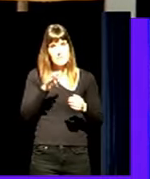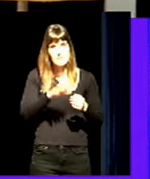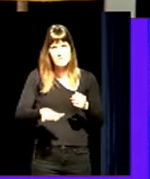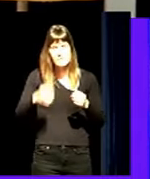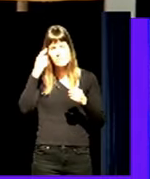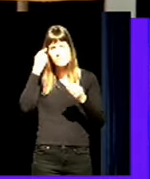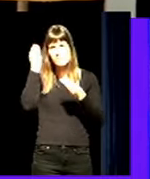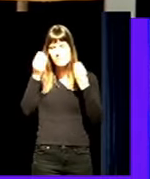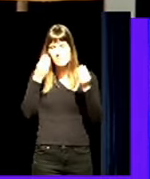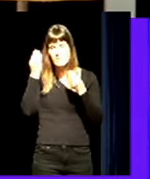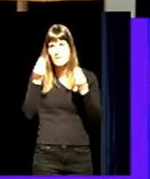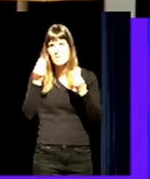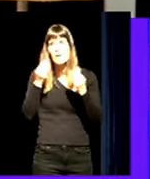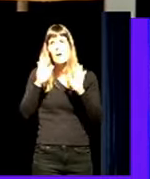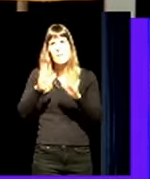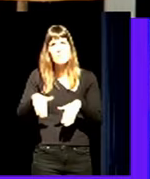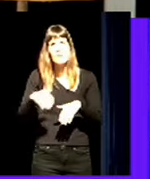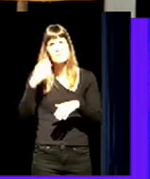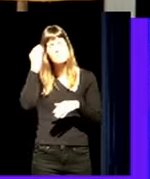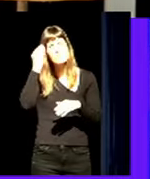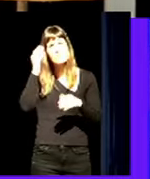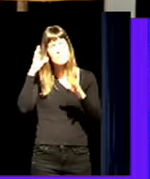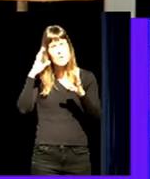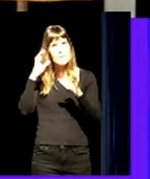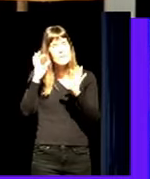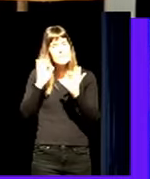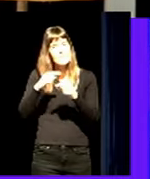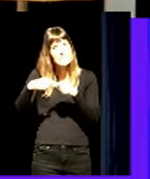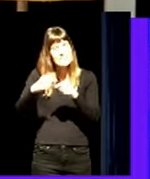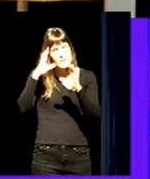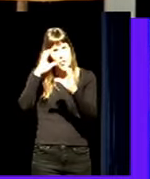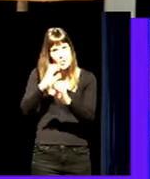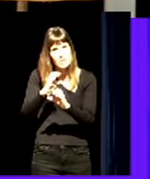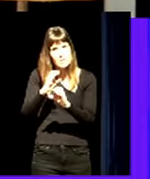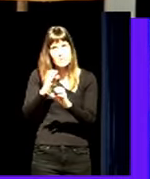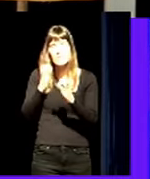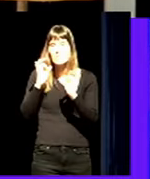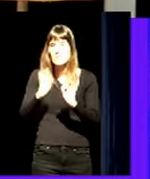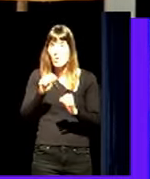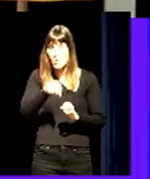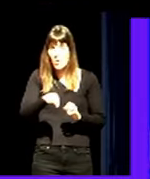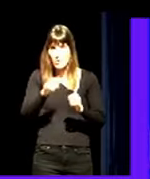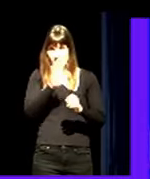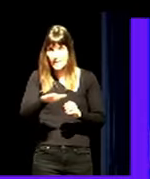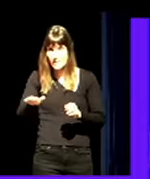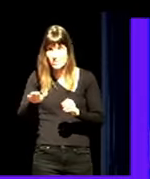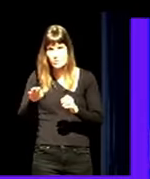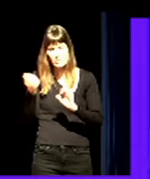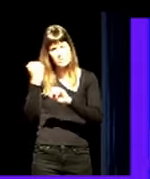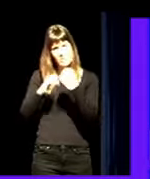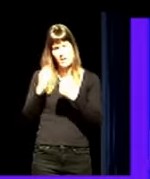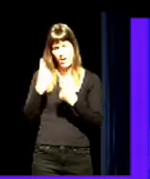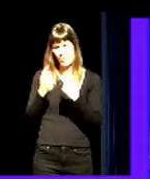baldin baditugu, eta joaten bagara konkretura, segurenik gaurko mehengan, ez da, ematen diren jokabideak, ostras, esan